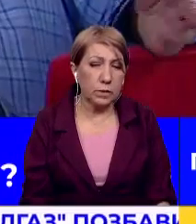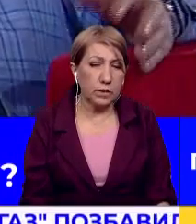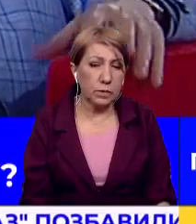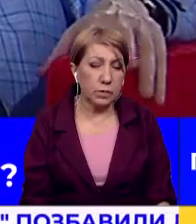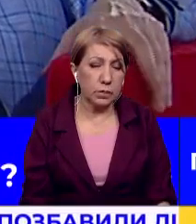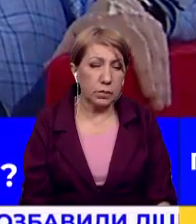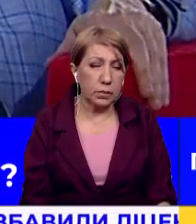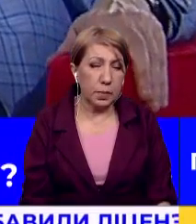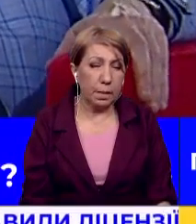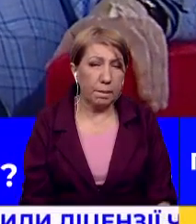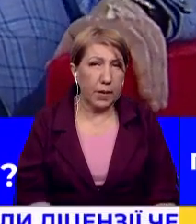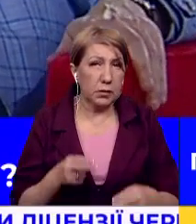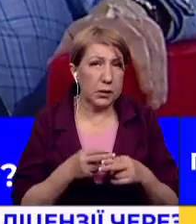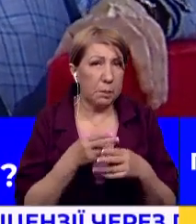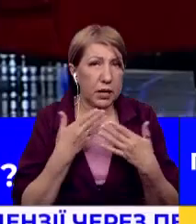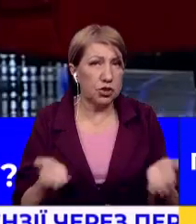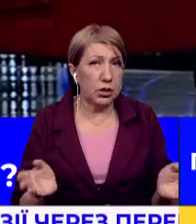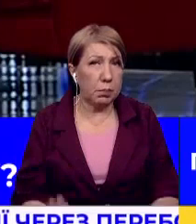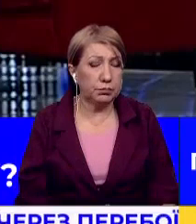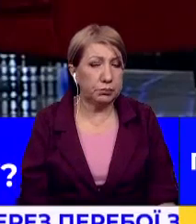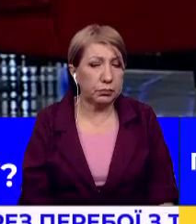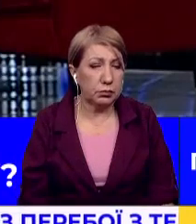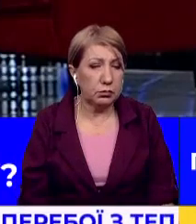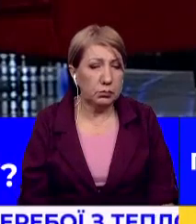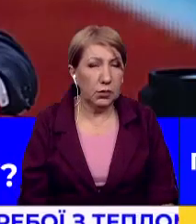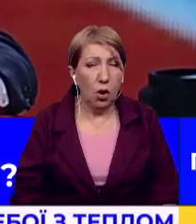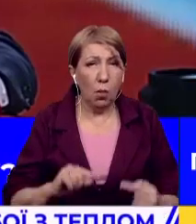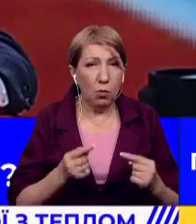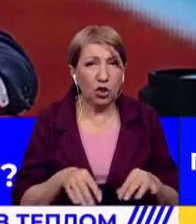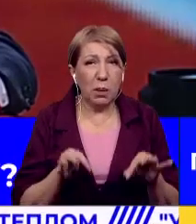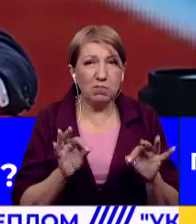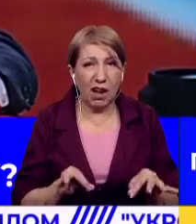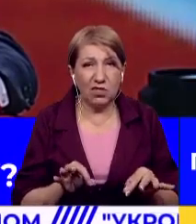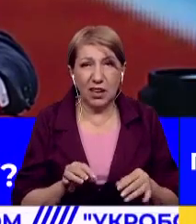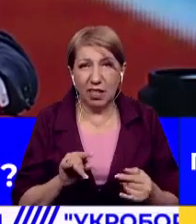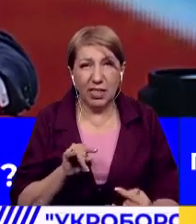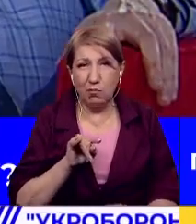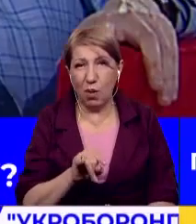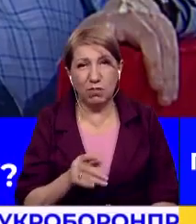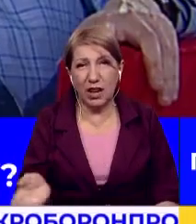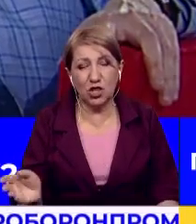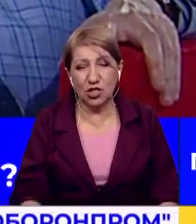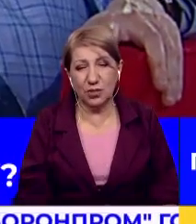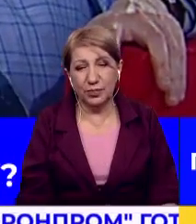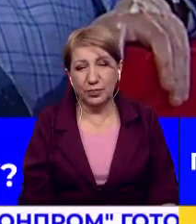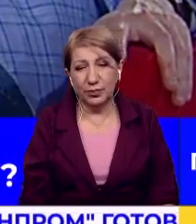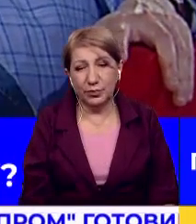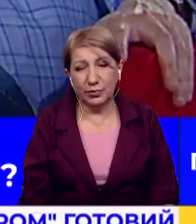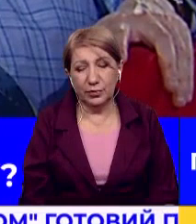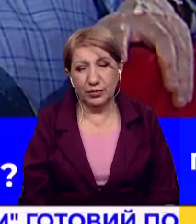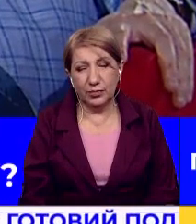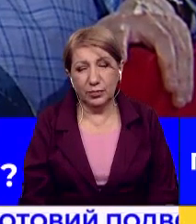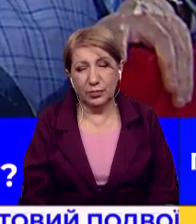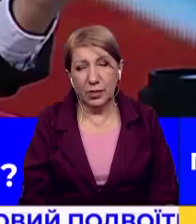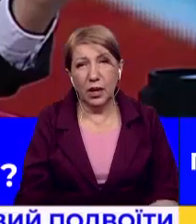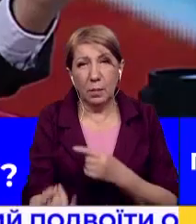Не знаю, що заперечити. Проти правди не попреш. Ну, дійсно. Слухайте, ну